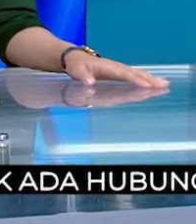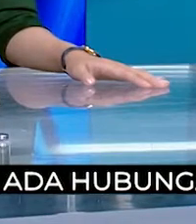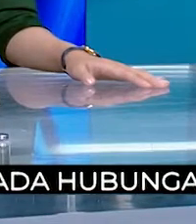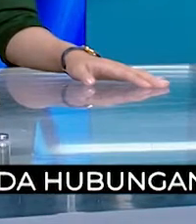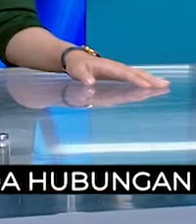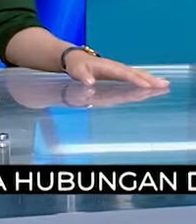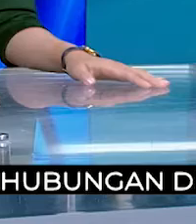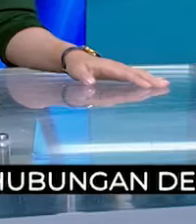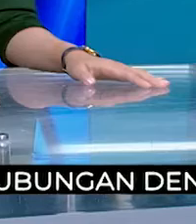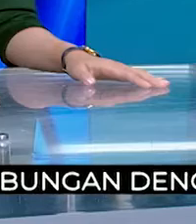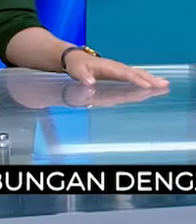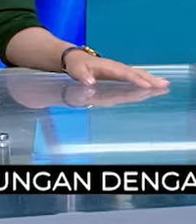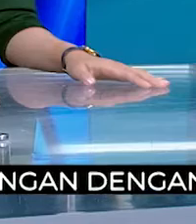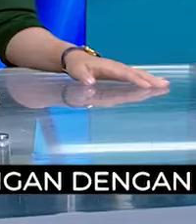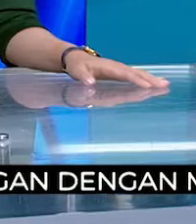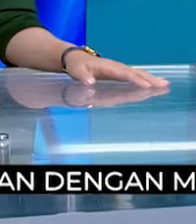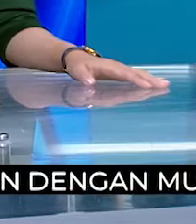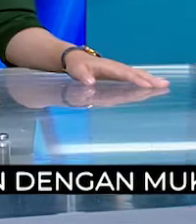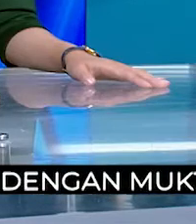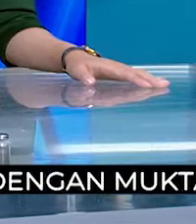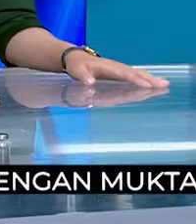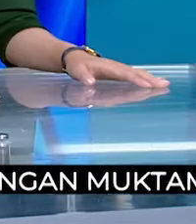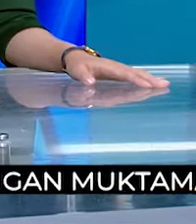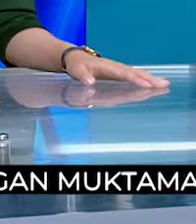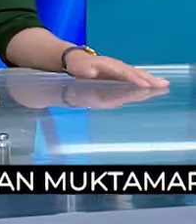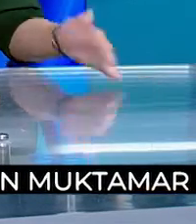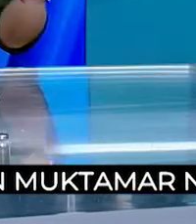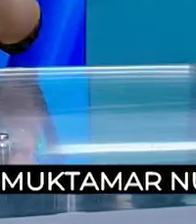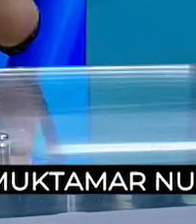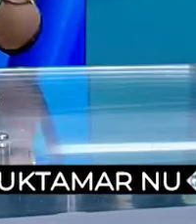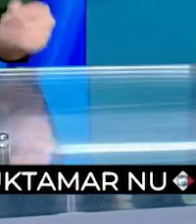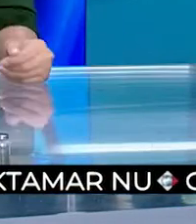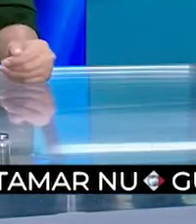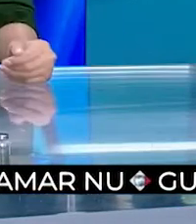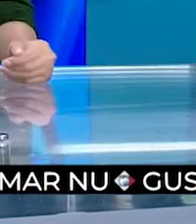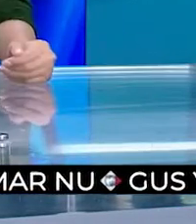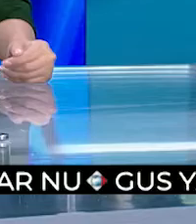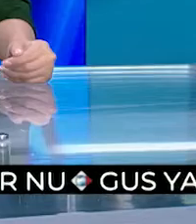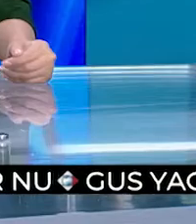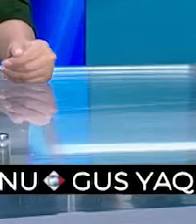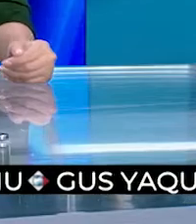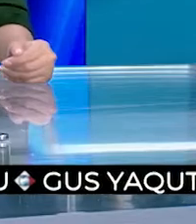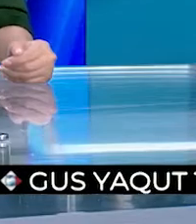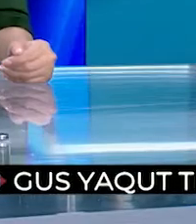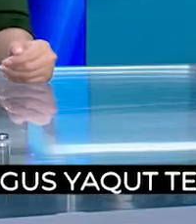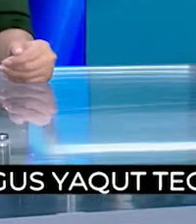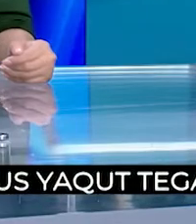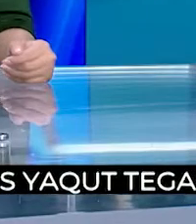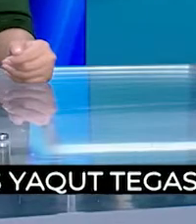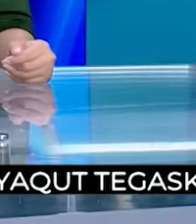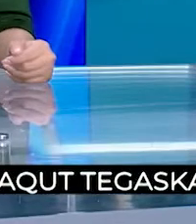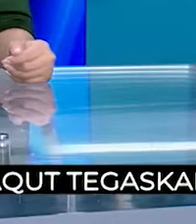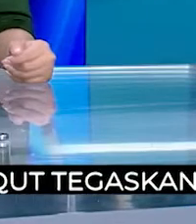Sirkuit Formula E di Ancol akan dibangun sepanjang 2,4 km dan lebar 18 meter dengan pemandangan Pantai Ancol.